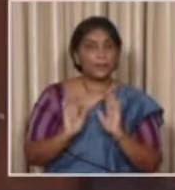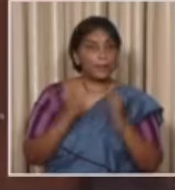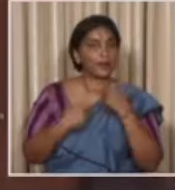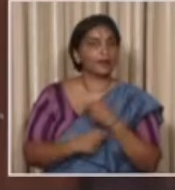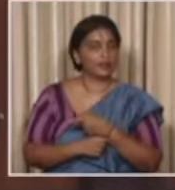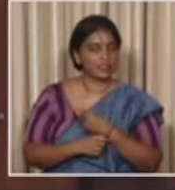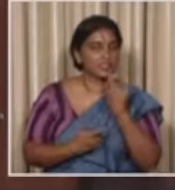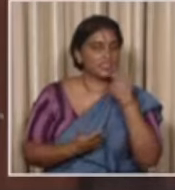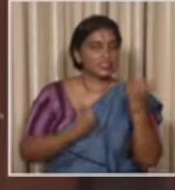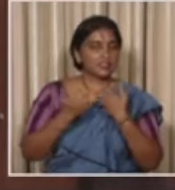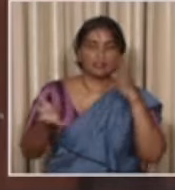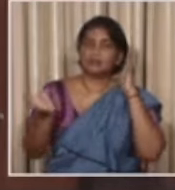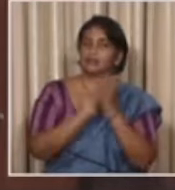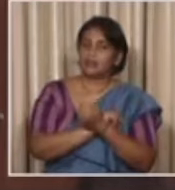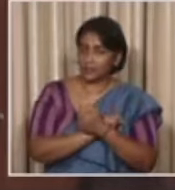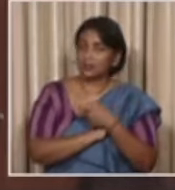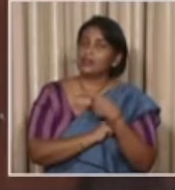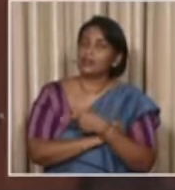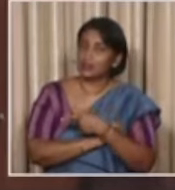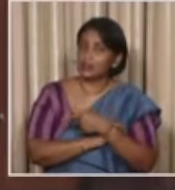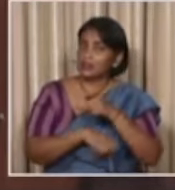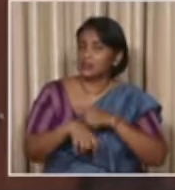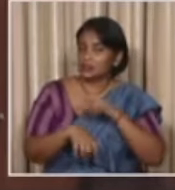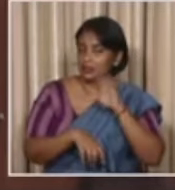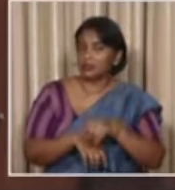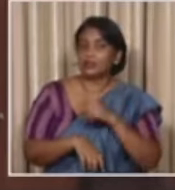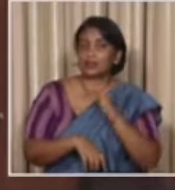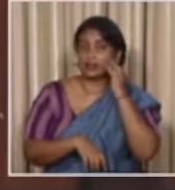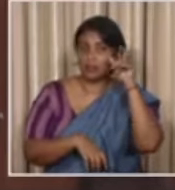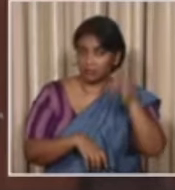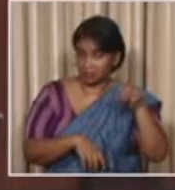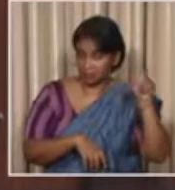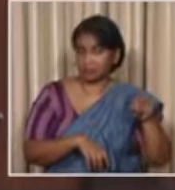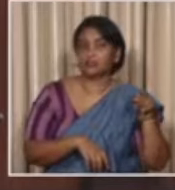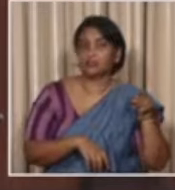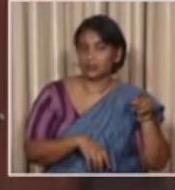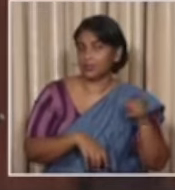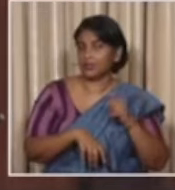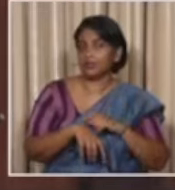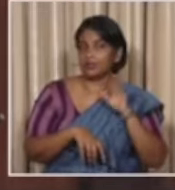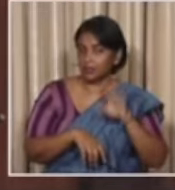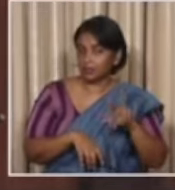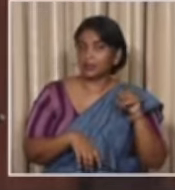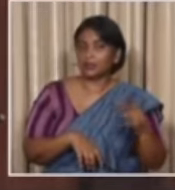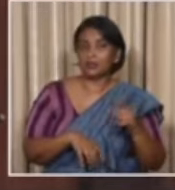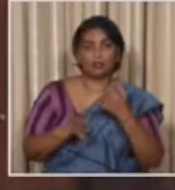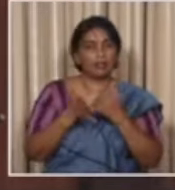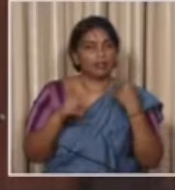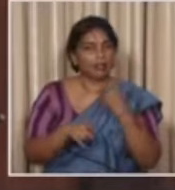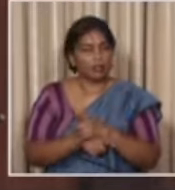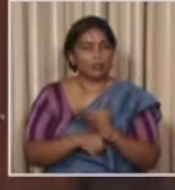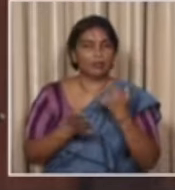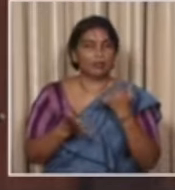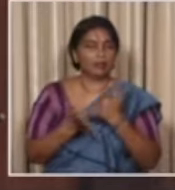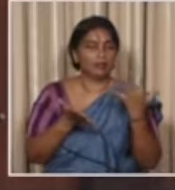එන්නේ. සුදු වෑන් එකකින් අරන් ගිහිල්ලා ඒ අවස්ථාවේදී කාන්තාවන් ඇතුළුව ඒ අවස්ථාවේ රේප් කරලා